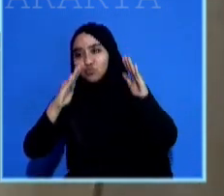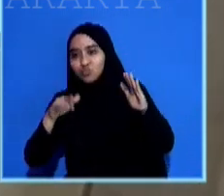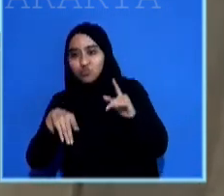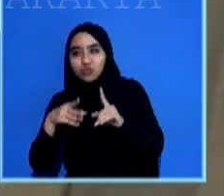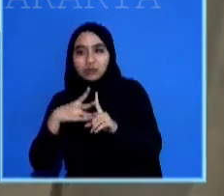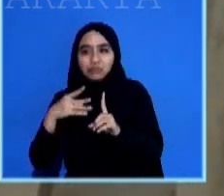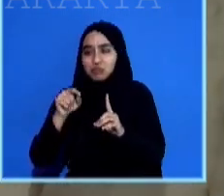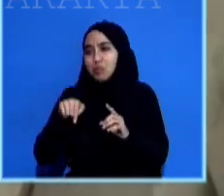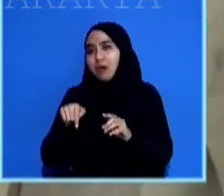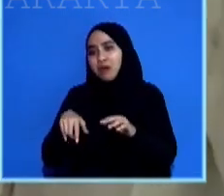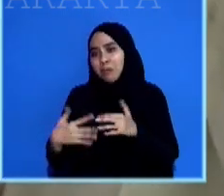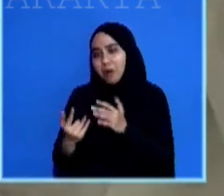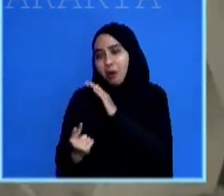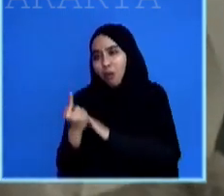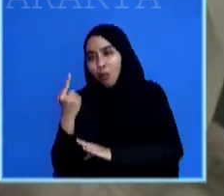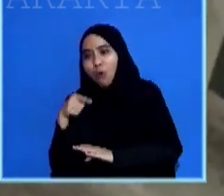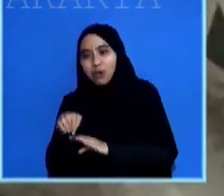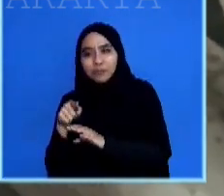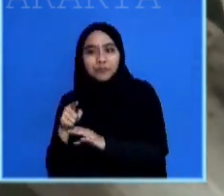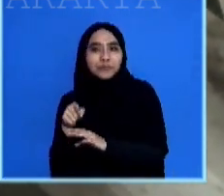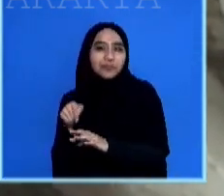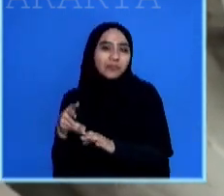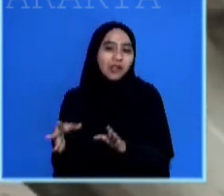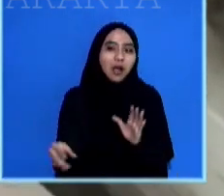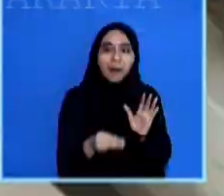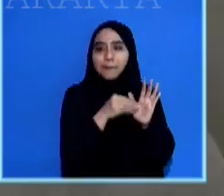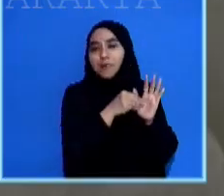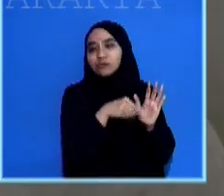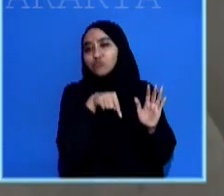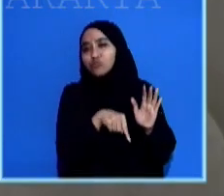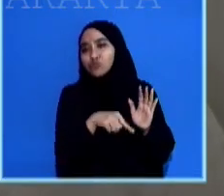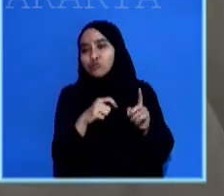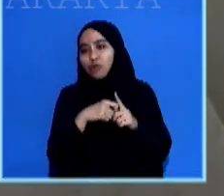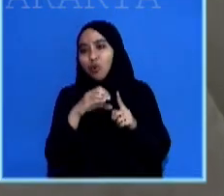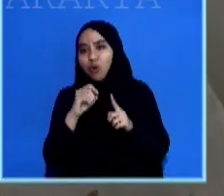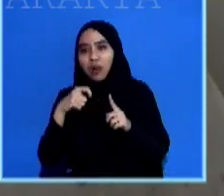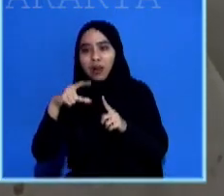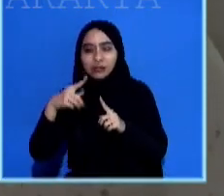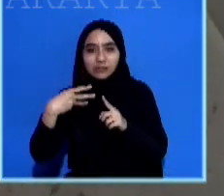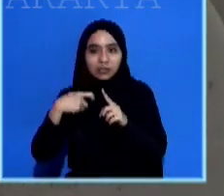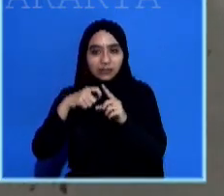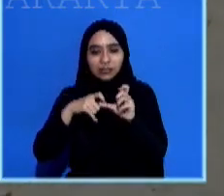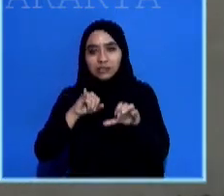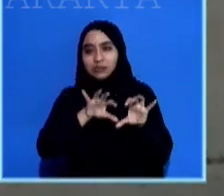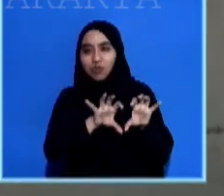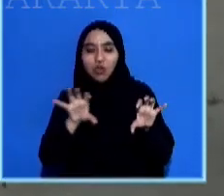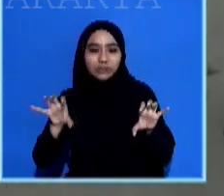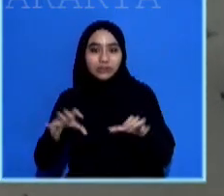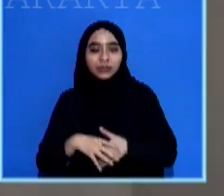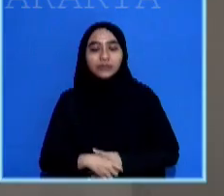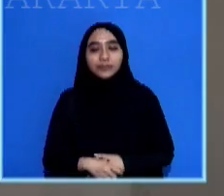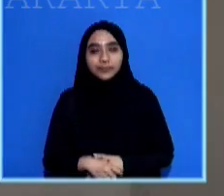karena aslinya telah dibawa ke museum puraku alaman sebagai benda koleksi demikian jatmadi TVRI